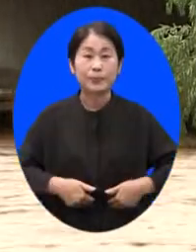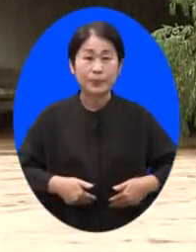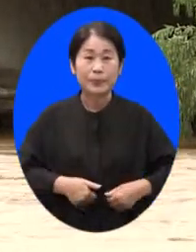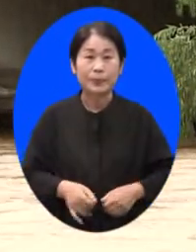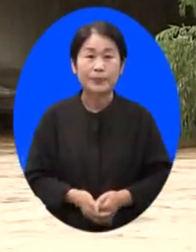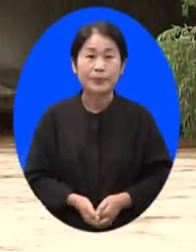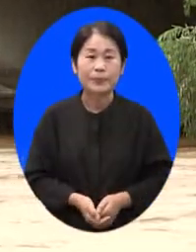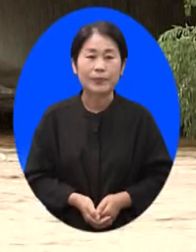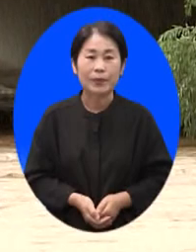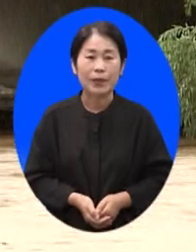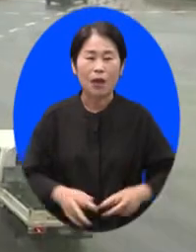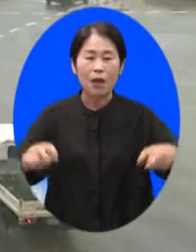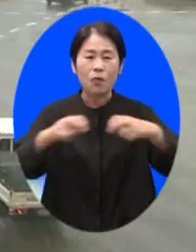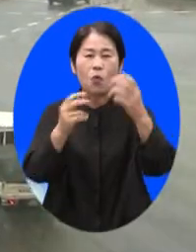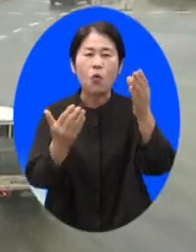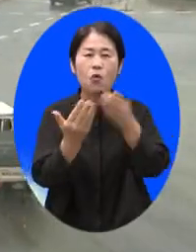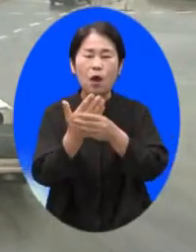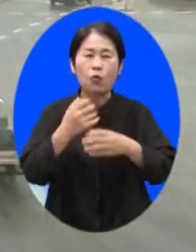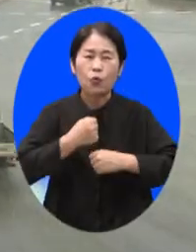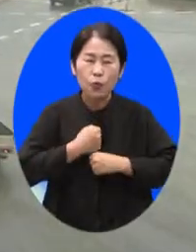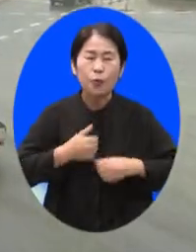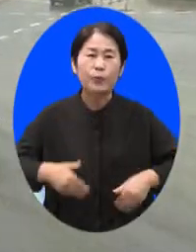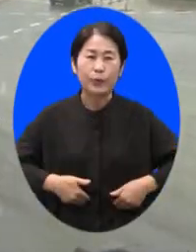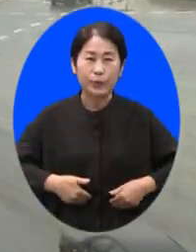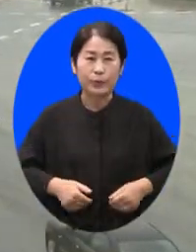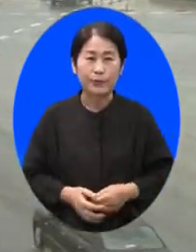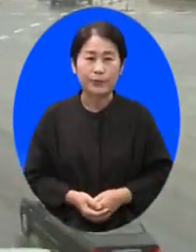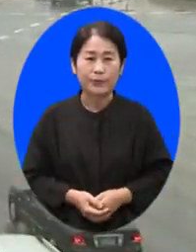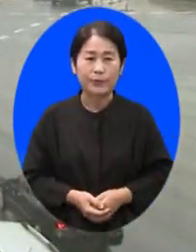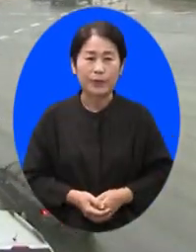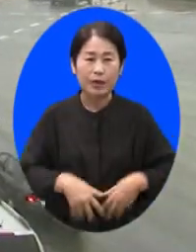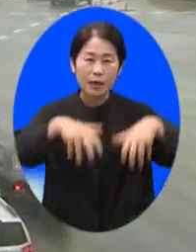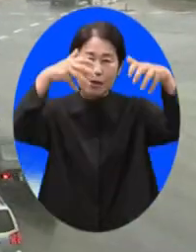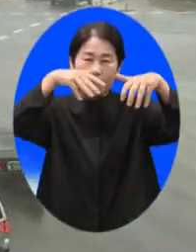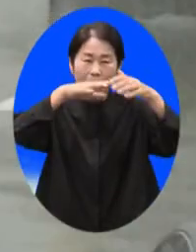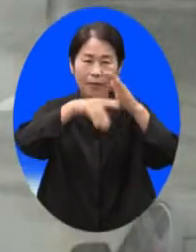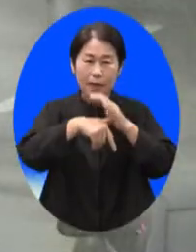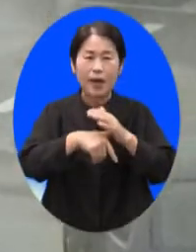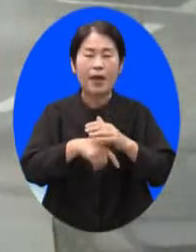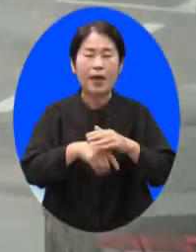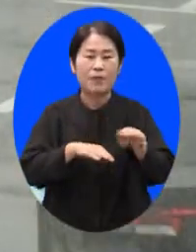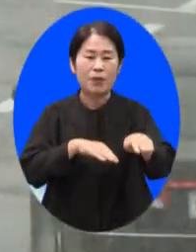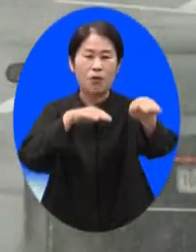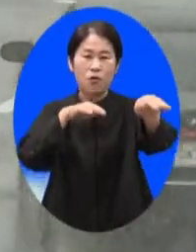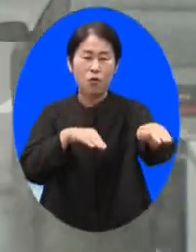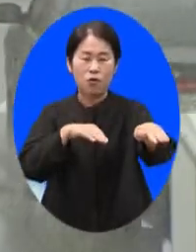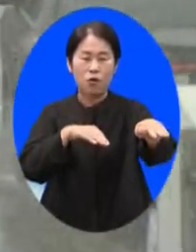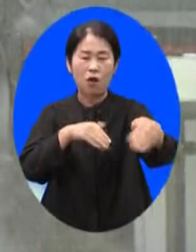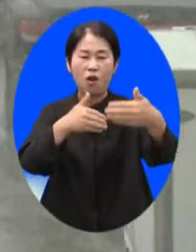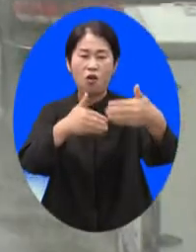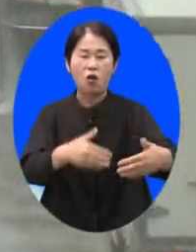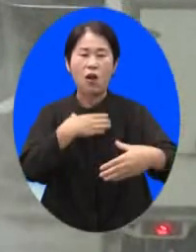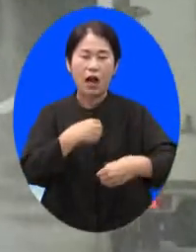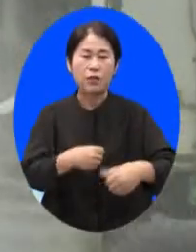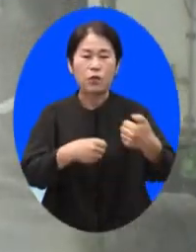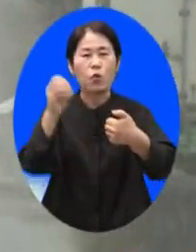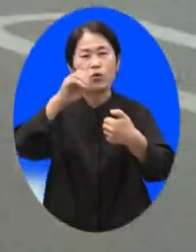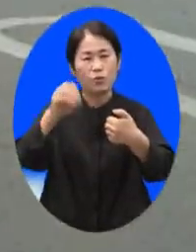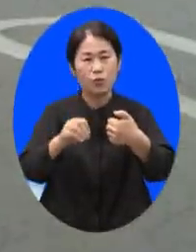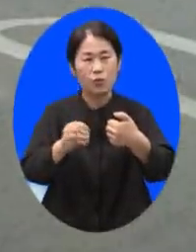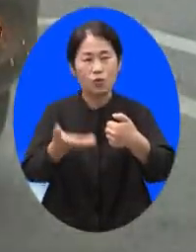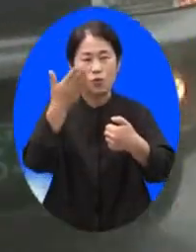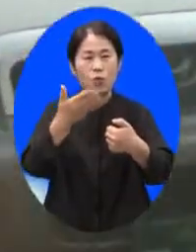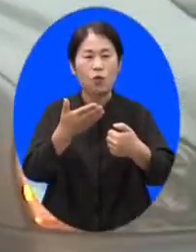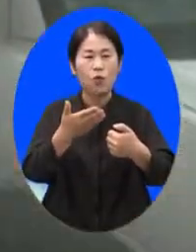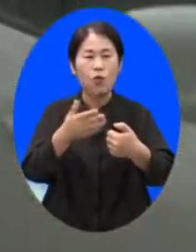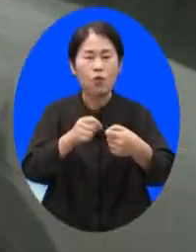대비책을 마련해야 합니다. 교통사고에 주의해야 합니다. 장마 기간에는 앞차와의 안전거리를